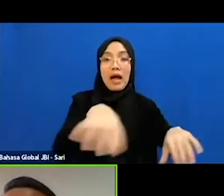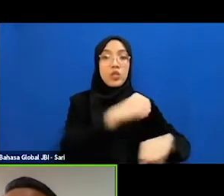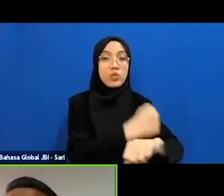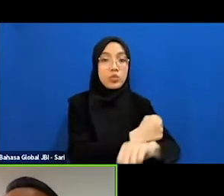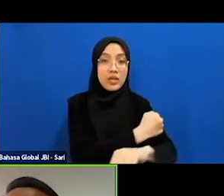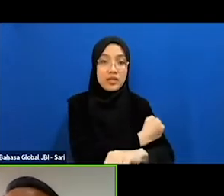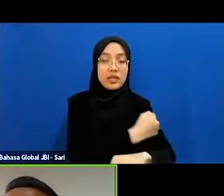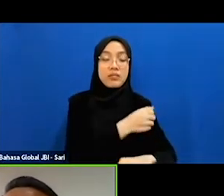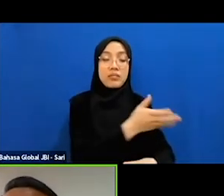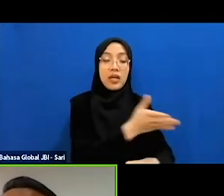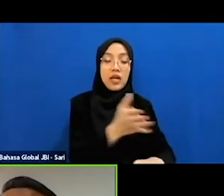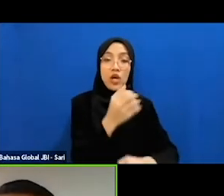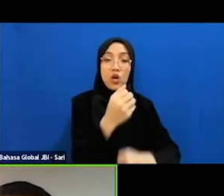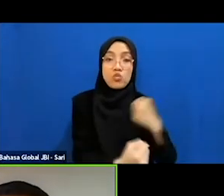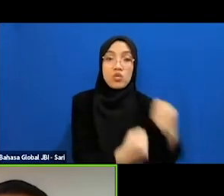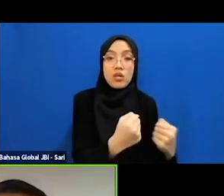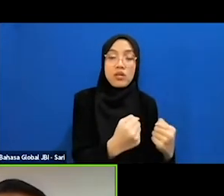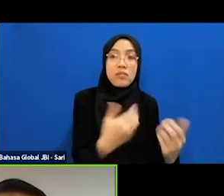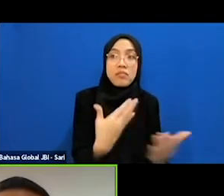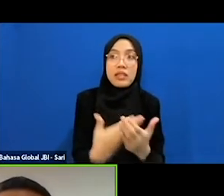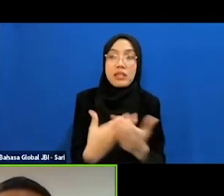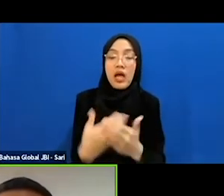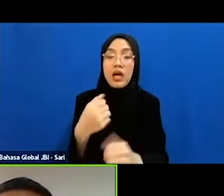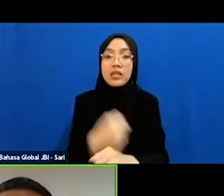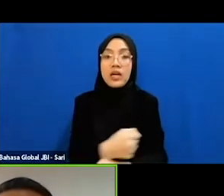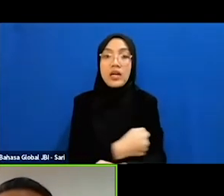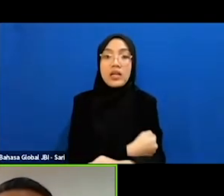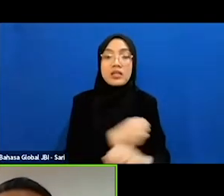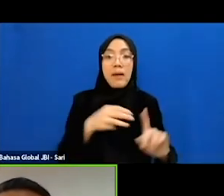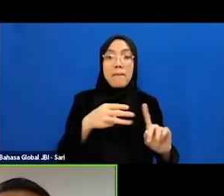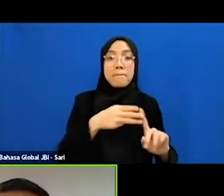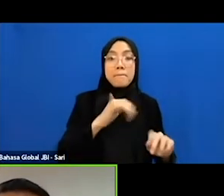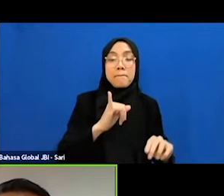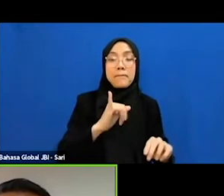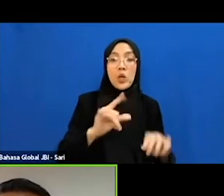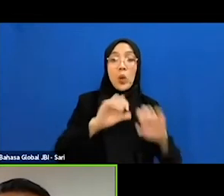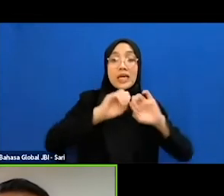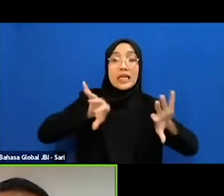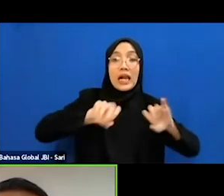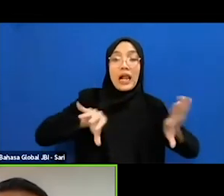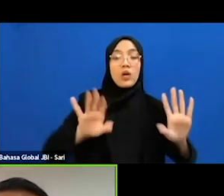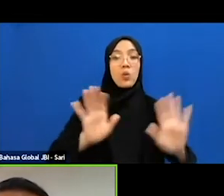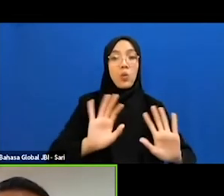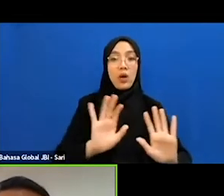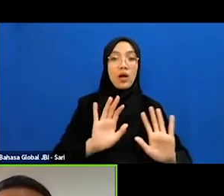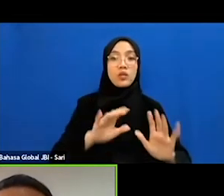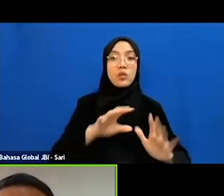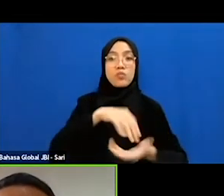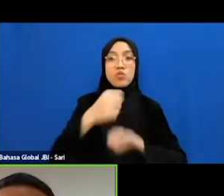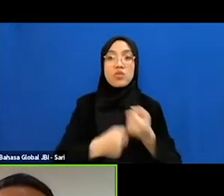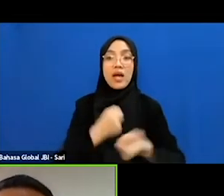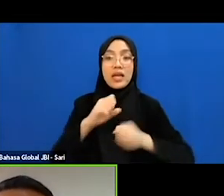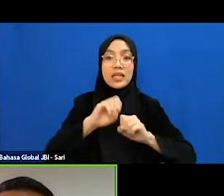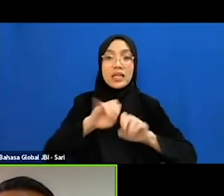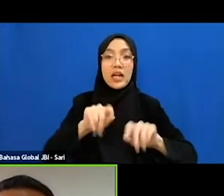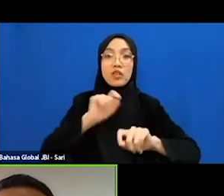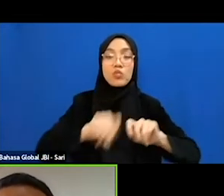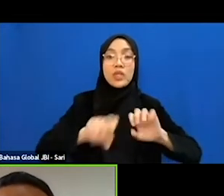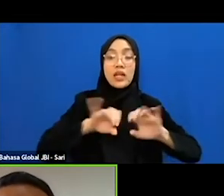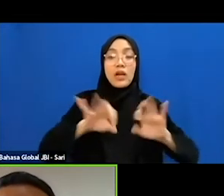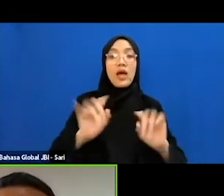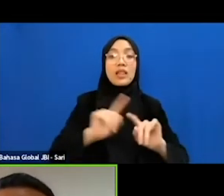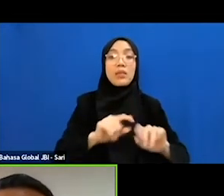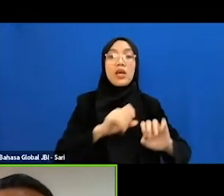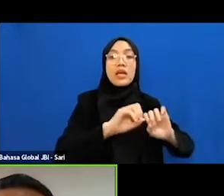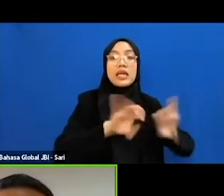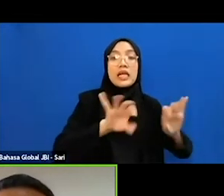meminta rasa biro iklan atau perusahaan periklanan untuk membuat iklannya tapi dia